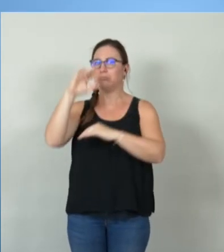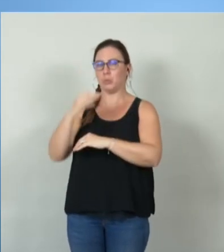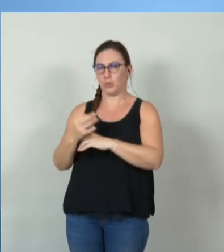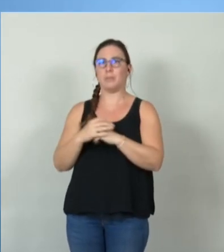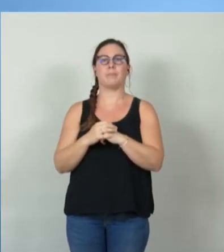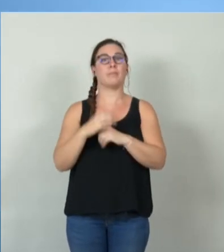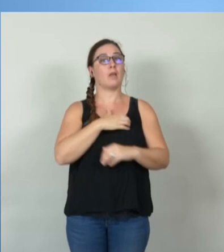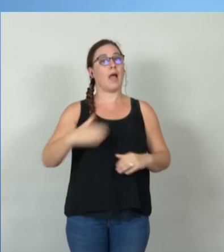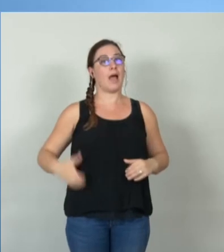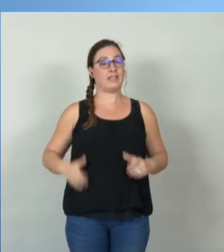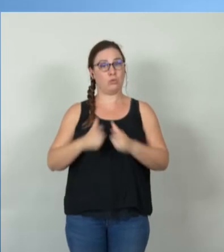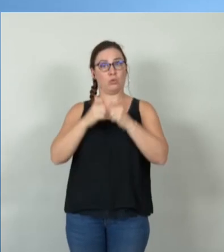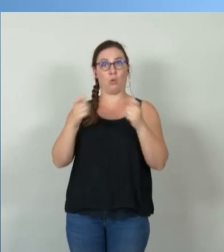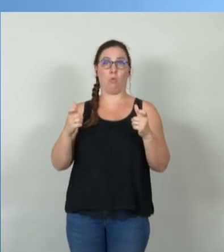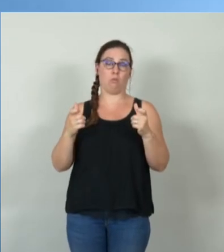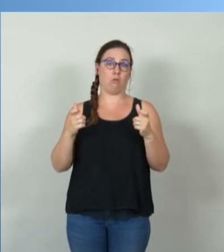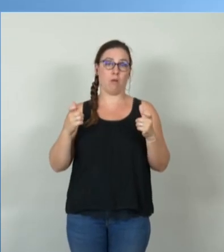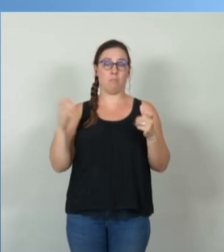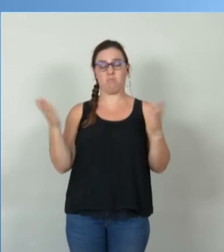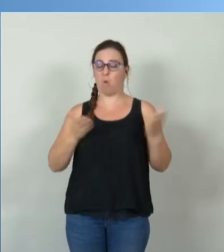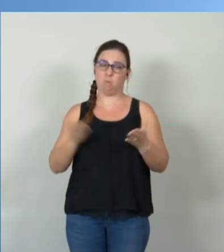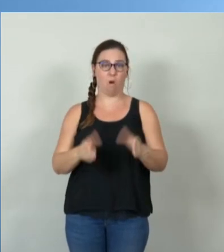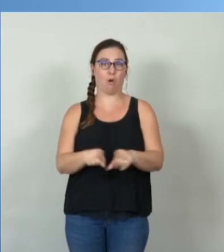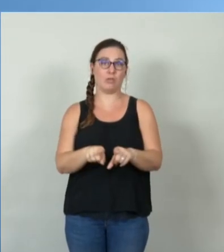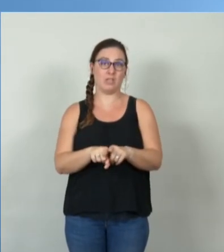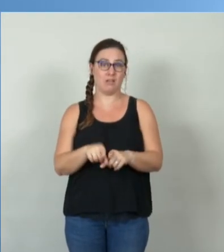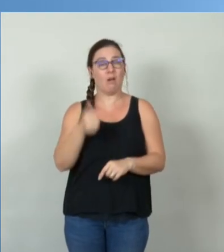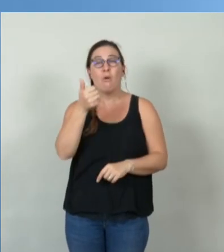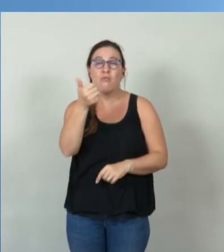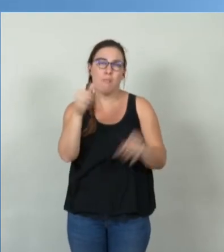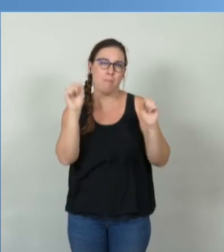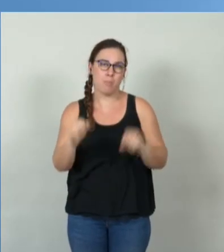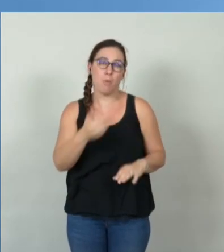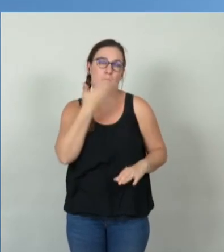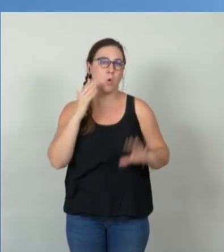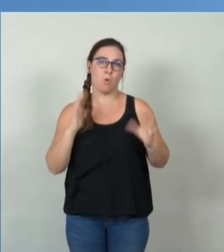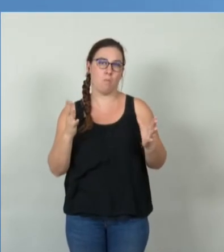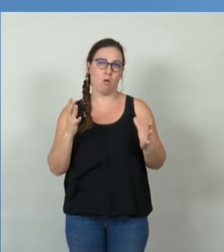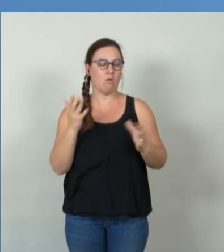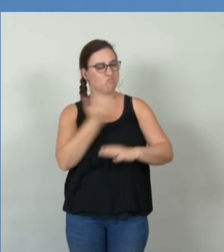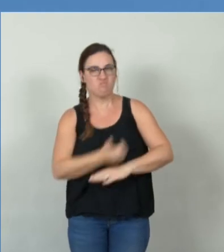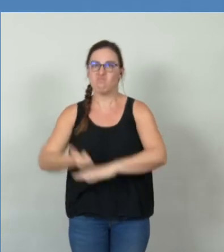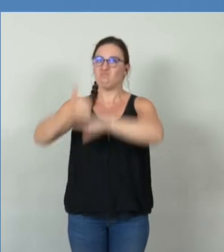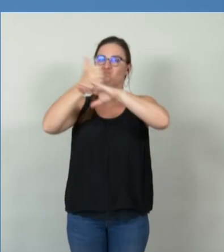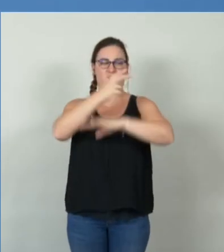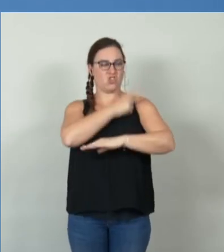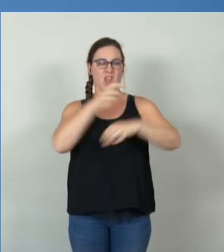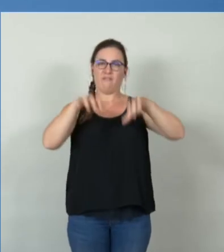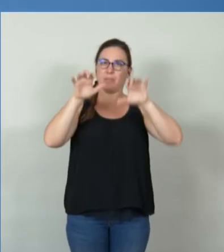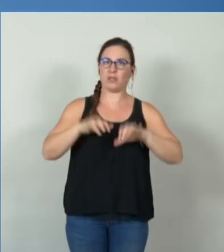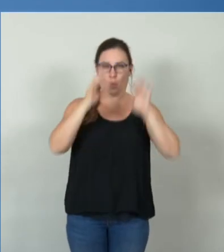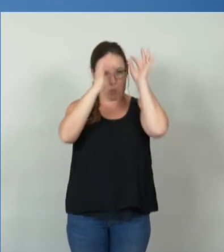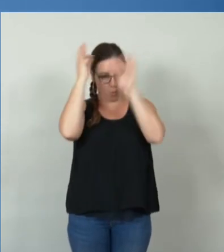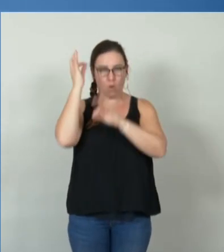municipale n'est pas été épargnée et vous auriez pu le faire en assumant comme chef de l'administration et homme politique